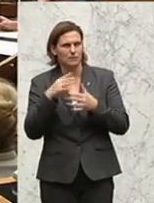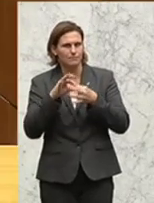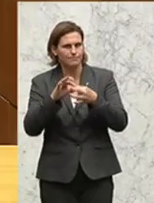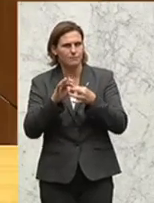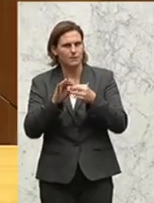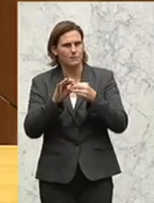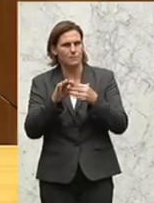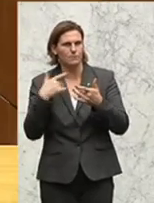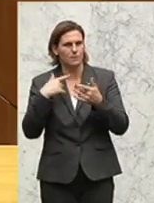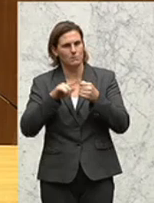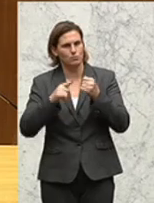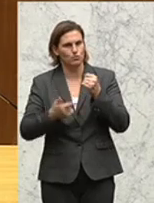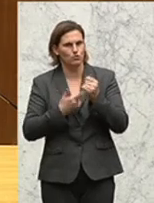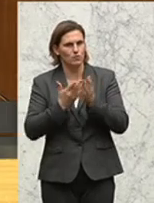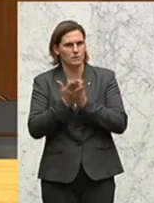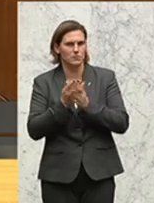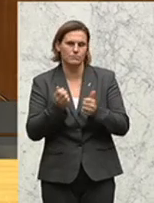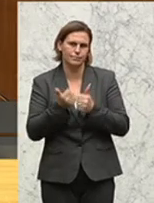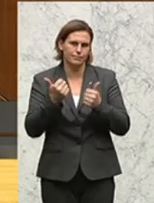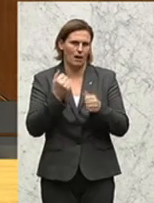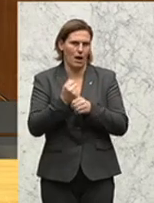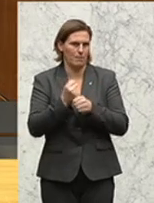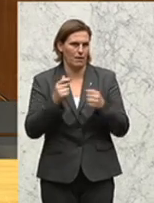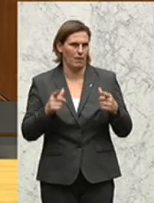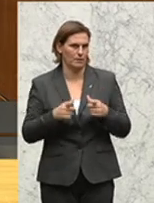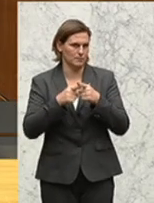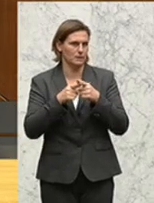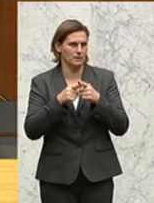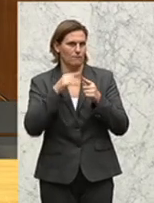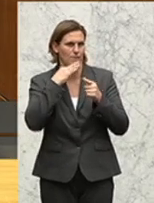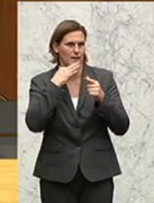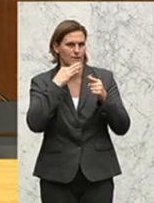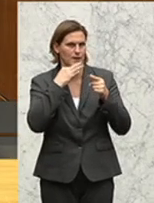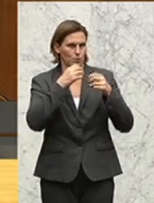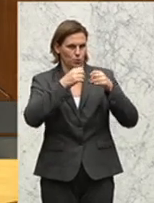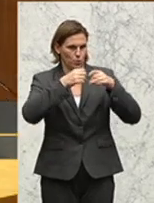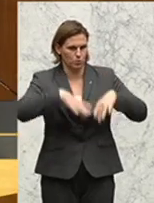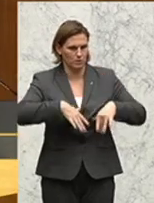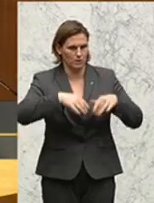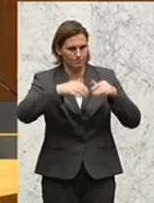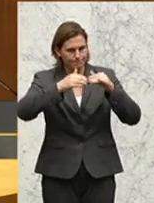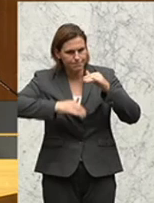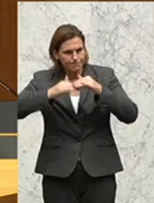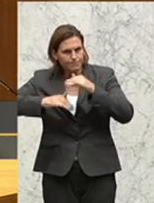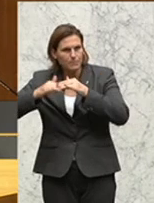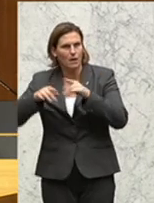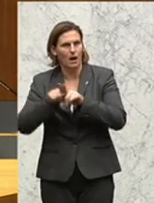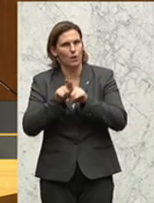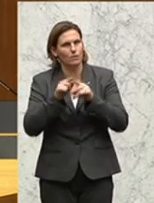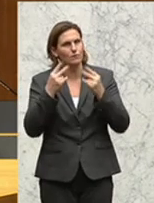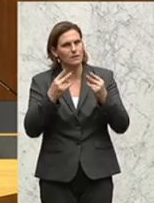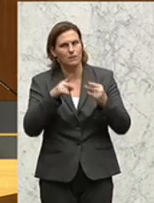an den Budgetdienst, das ist hervorragende Arbeit, die hier geleistet wird. Und das ist sehr, sehr wichtig, insbesondere für uns Abgeordnete im Zusammenhang mit